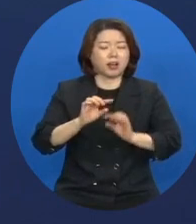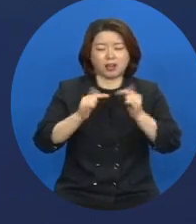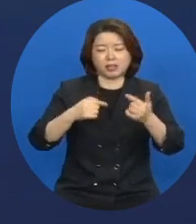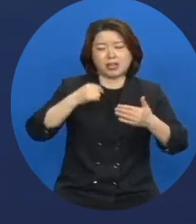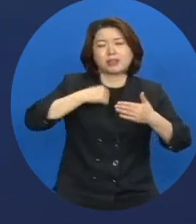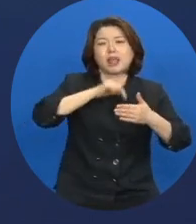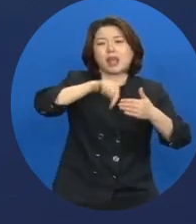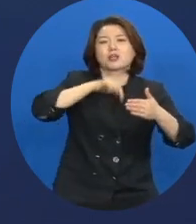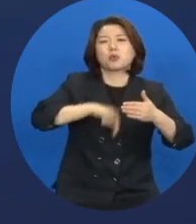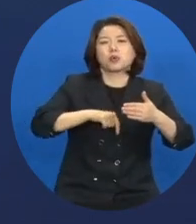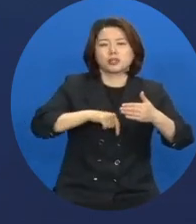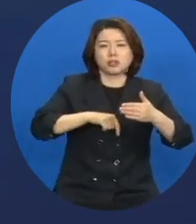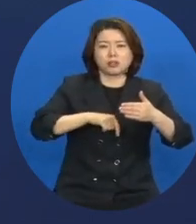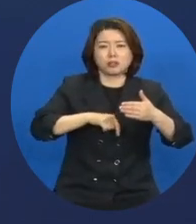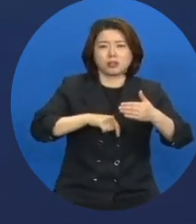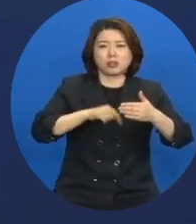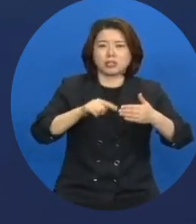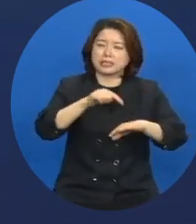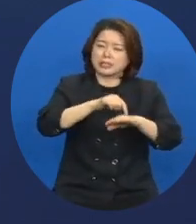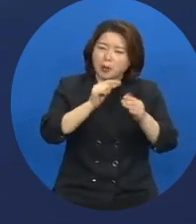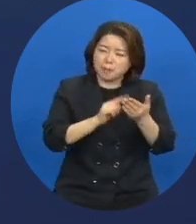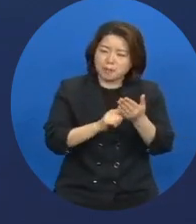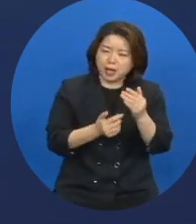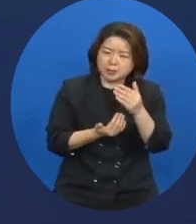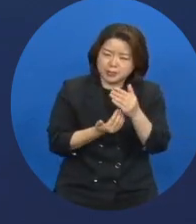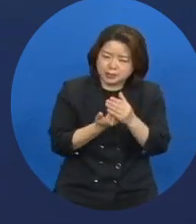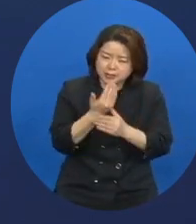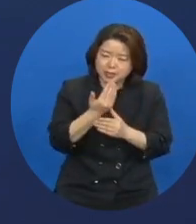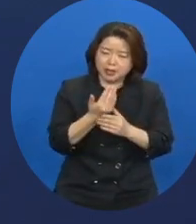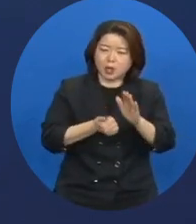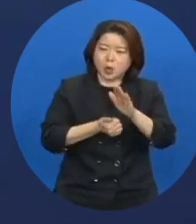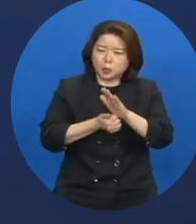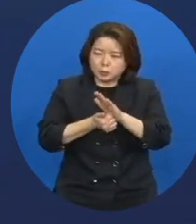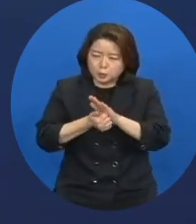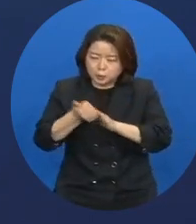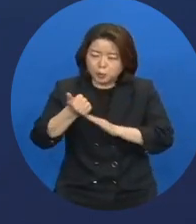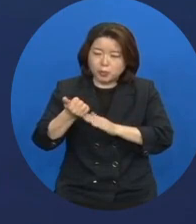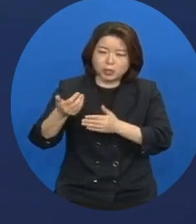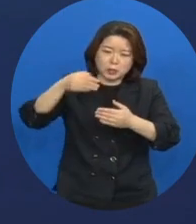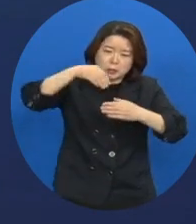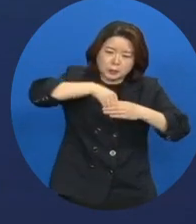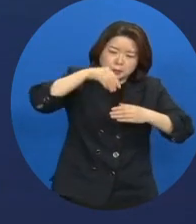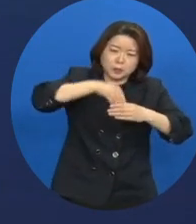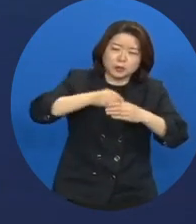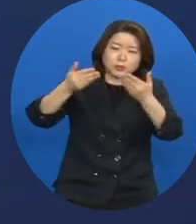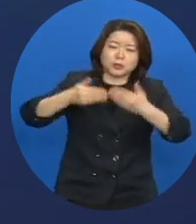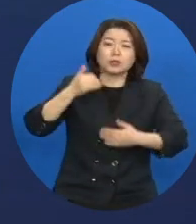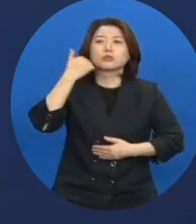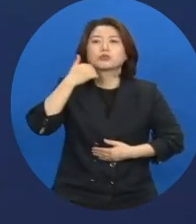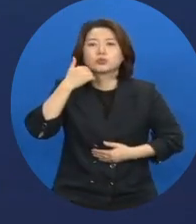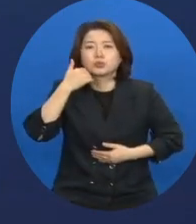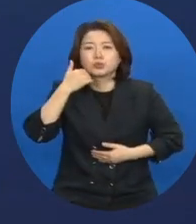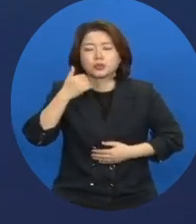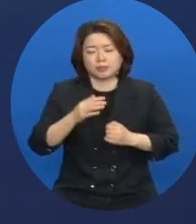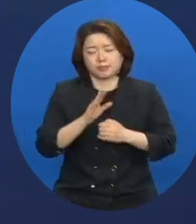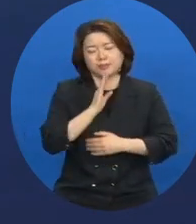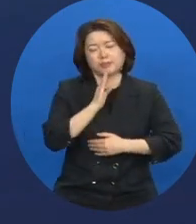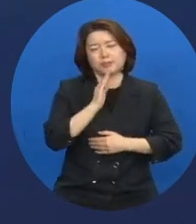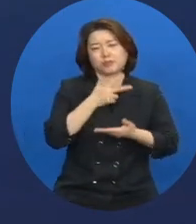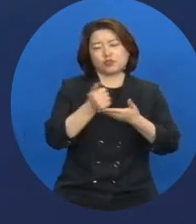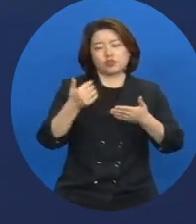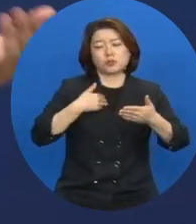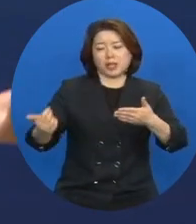안에서 그런 마음의 소원을 주시는 분이 누구십니까? 주님이 우리 안에